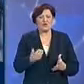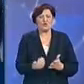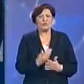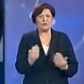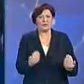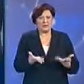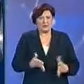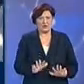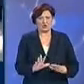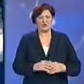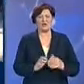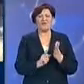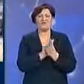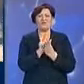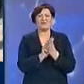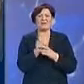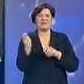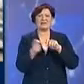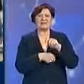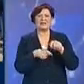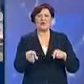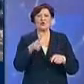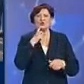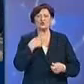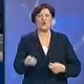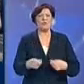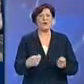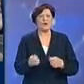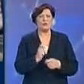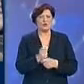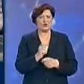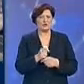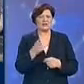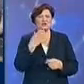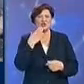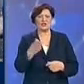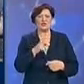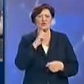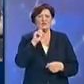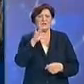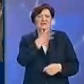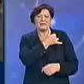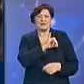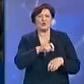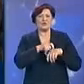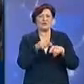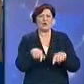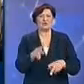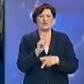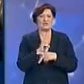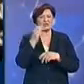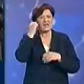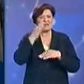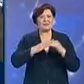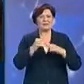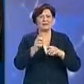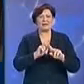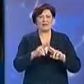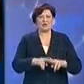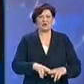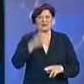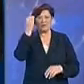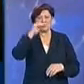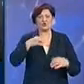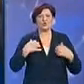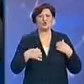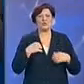dete. Vreme je da se kazne oni koji su prokotskali šanse, oni koji su 25 godina vodili ovu zemlju, da kamen na kamenu nije ostao, poručuju